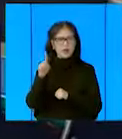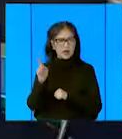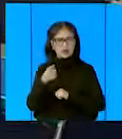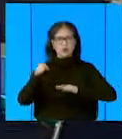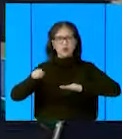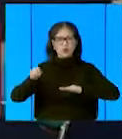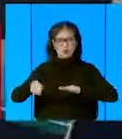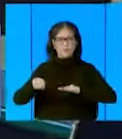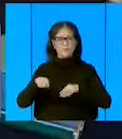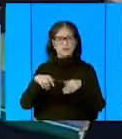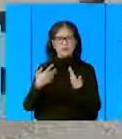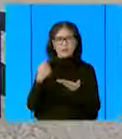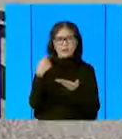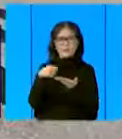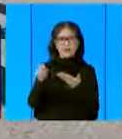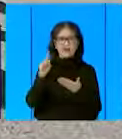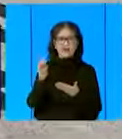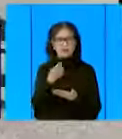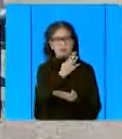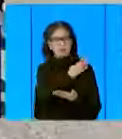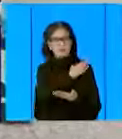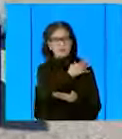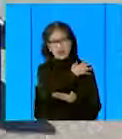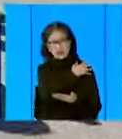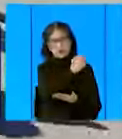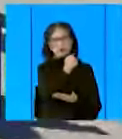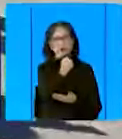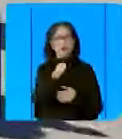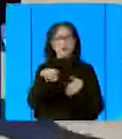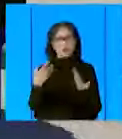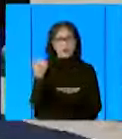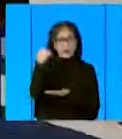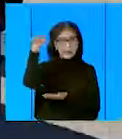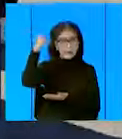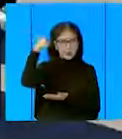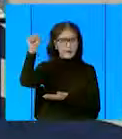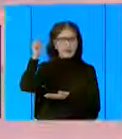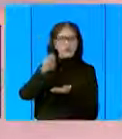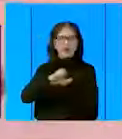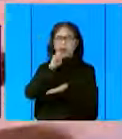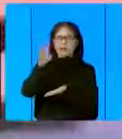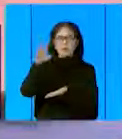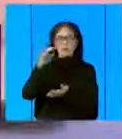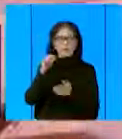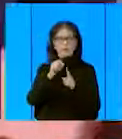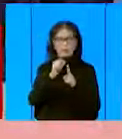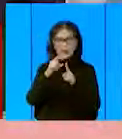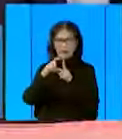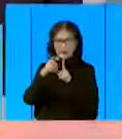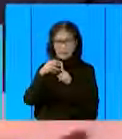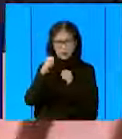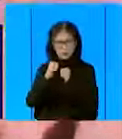gitu, pemecatan ataupun pengunduran diri. Selain menggelar aksi, massa juga melaporkan kecurangan PPDB ke Provinsi Jawa